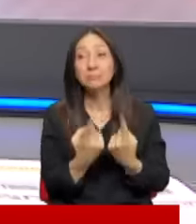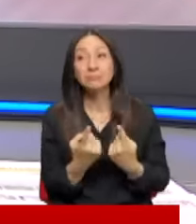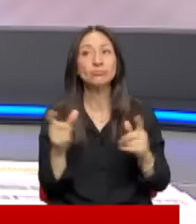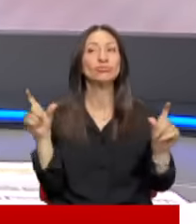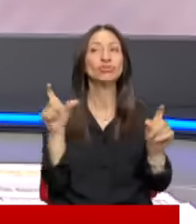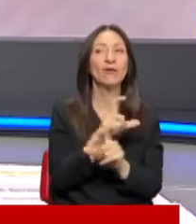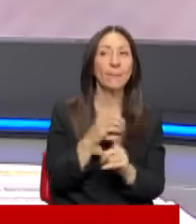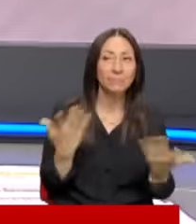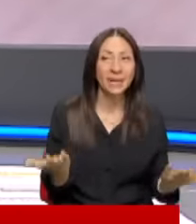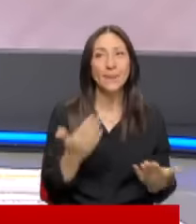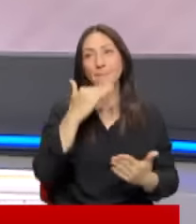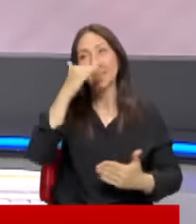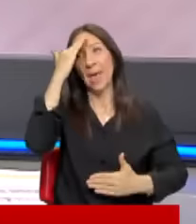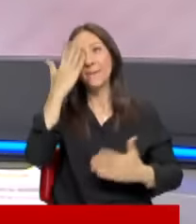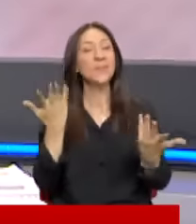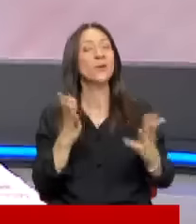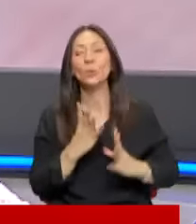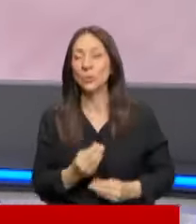cevaplarına ve bayram trafiğine